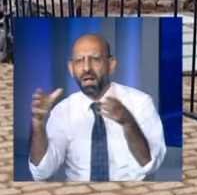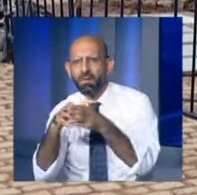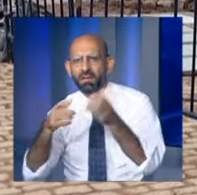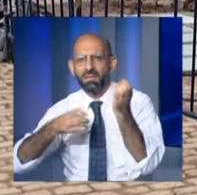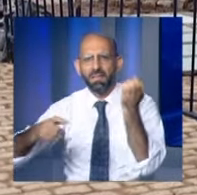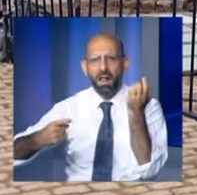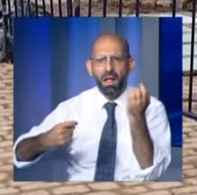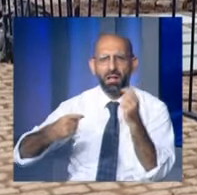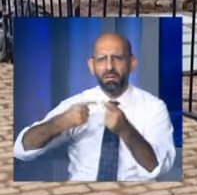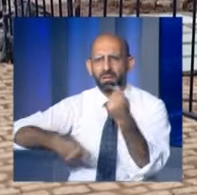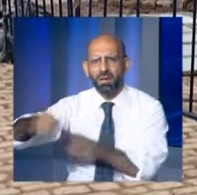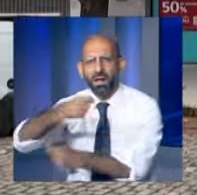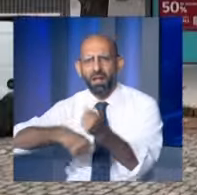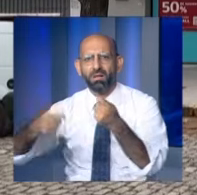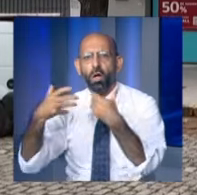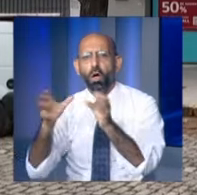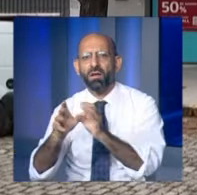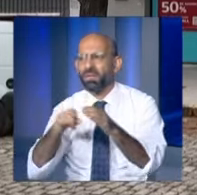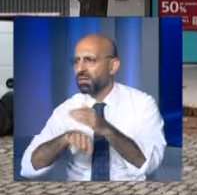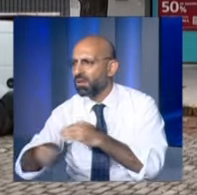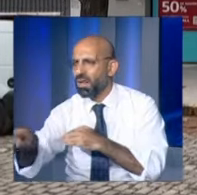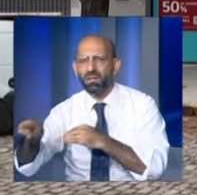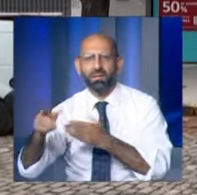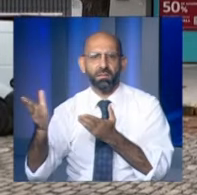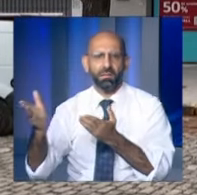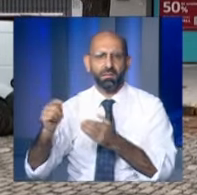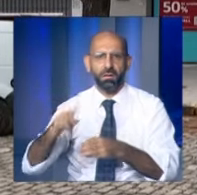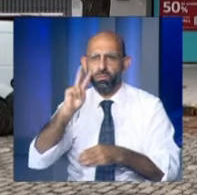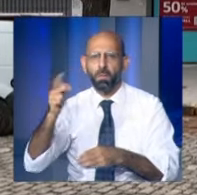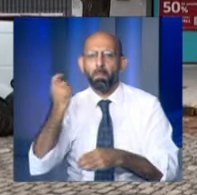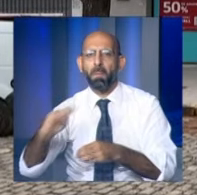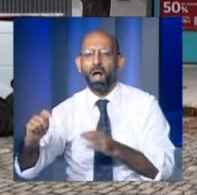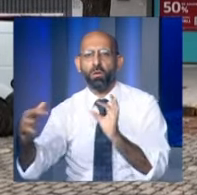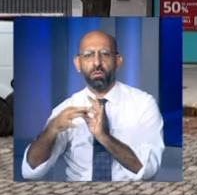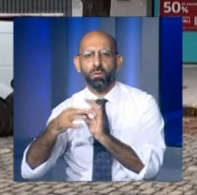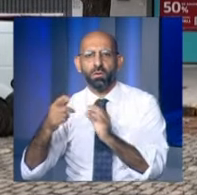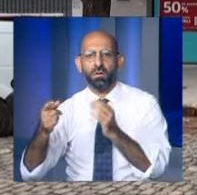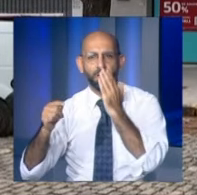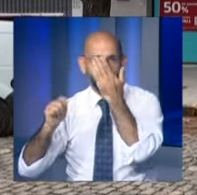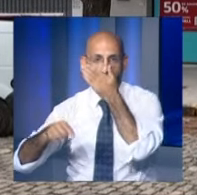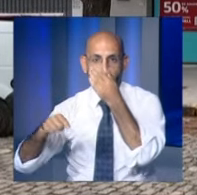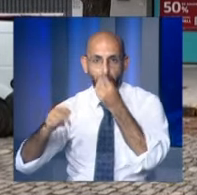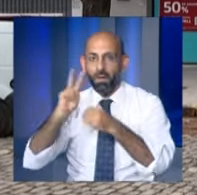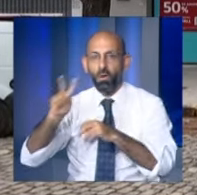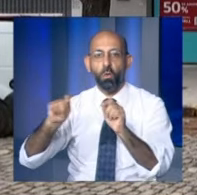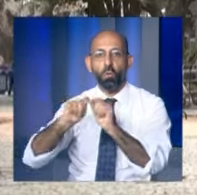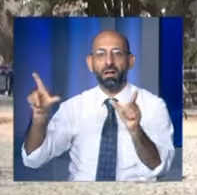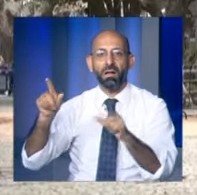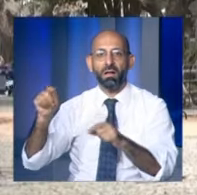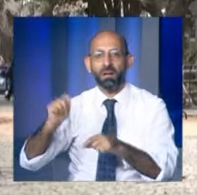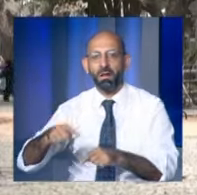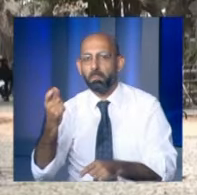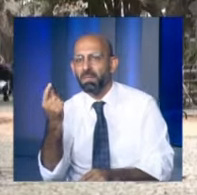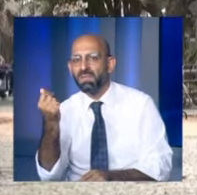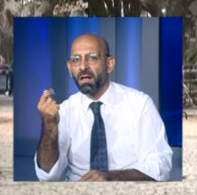وأفلام، استخدمت العصابة أسلحة مزيفة وتركت ملاحظة في غرفة الخزنات كتبت فيها: في حيل